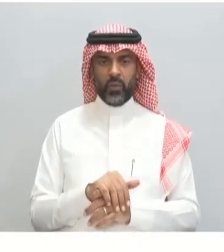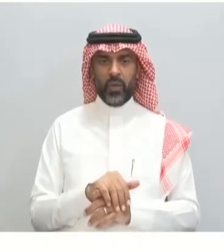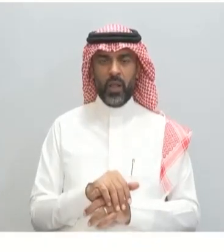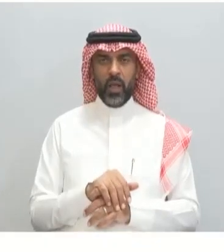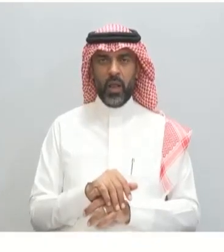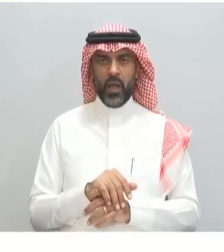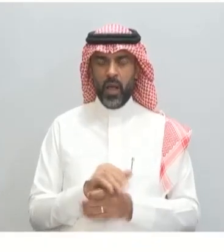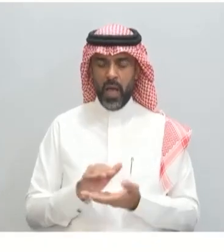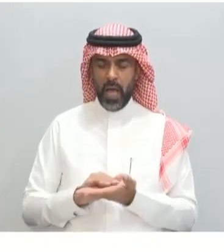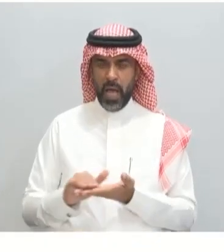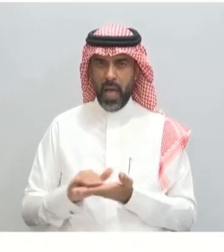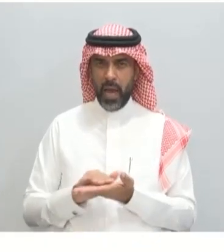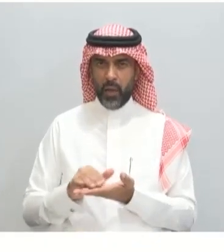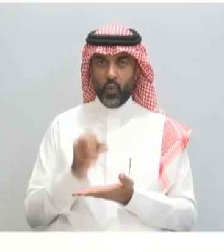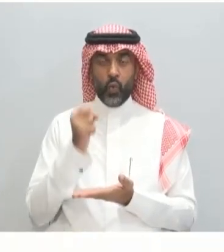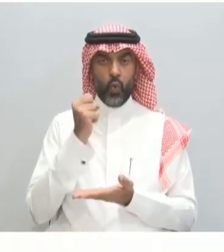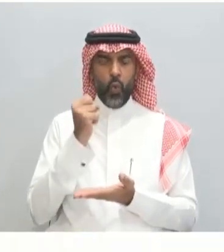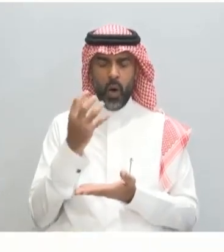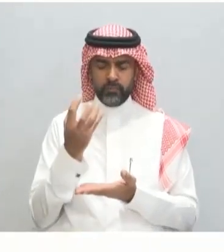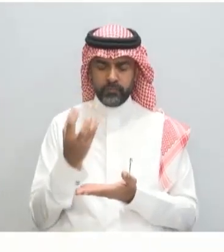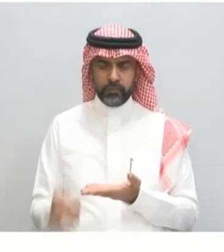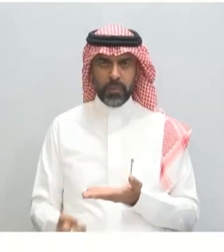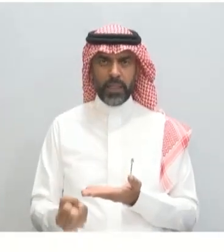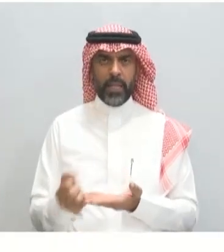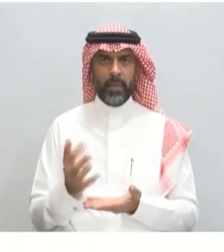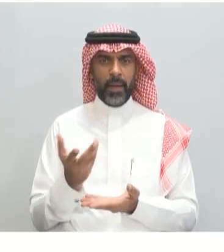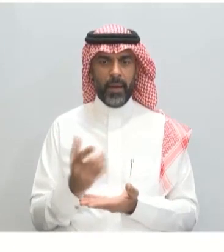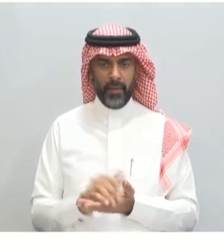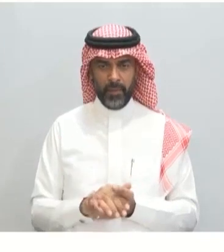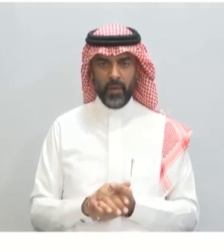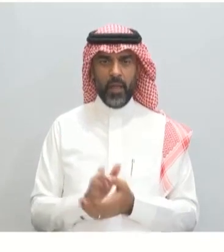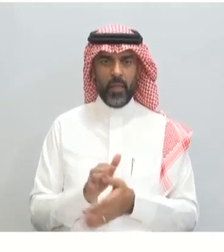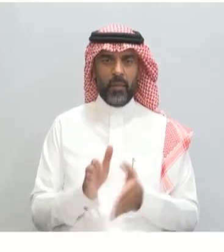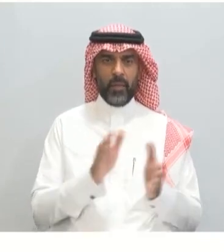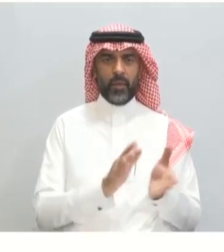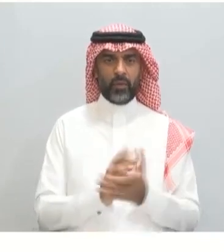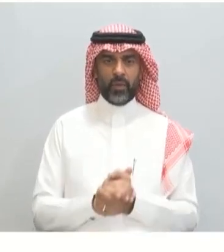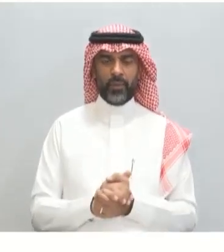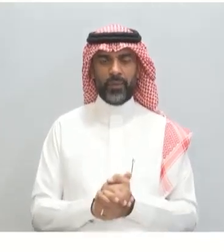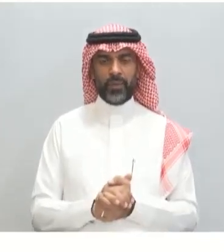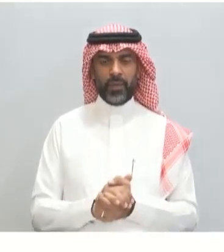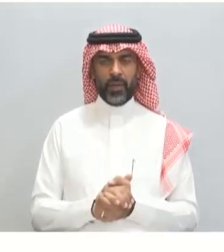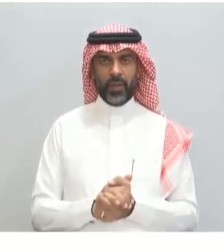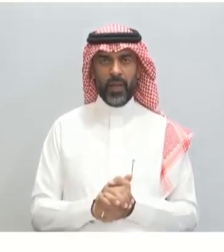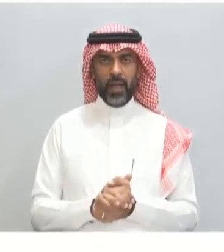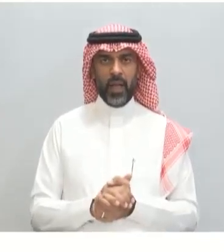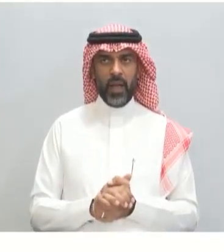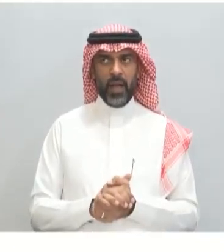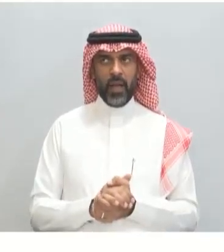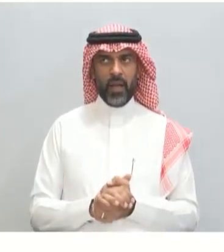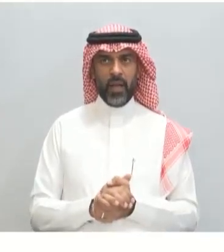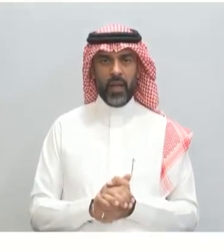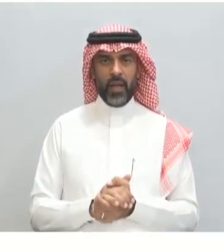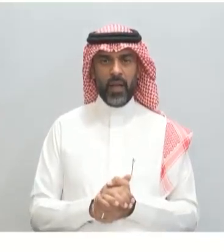وايضا تعرفت انا وانتم ابنائي على قوه الجاذبيه ومن ثم ننتقل الى او انتقلنا وتعرفنا على